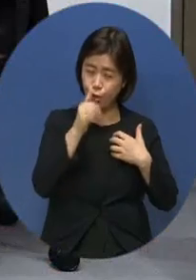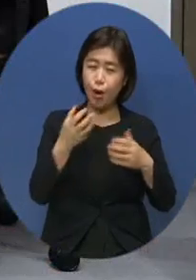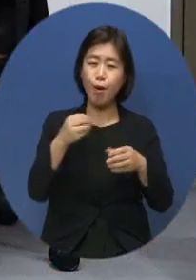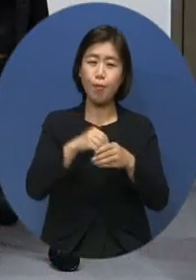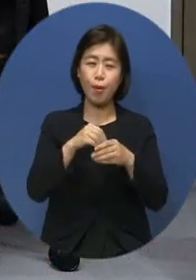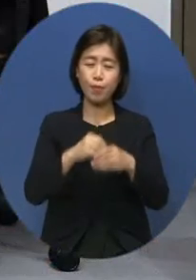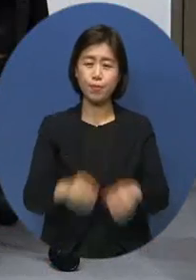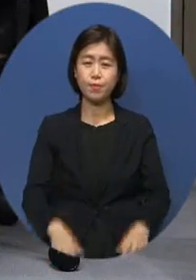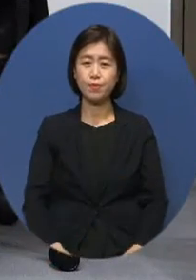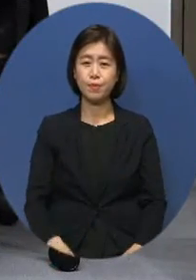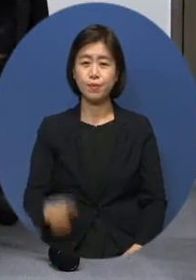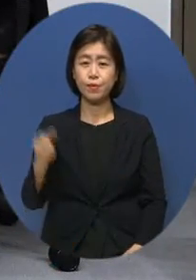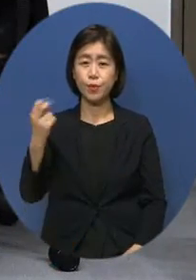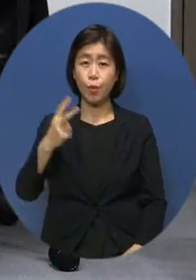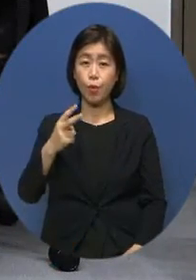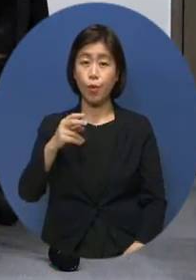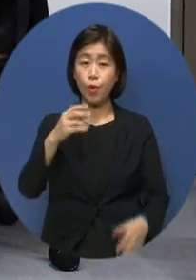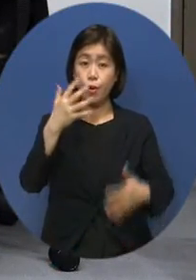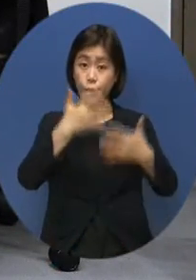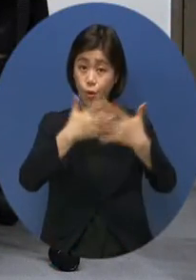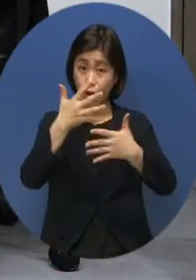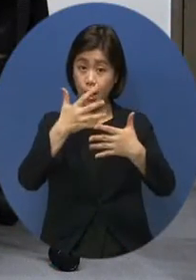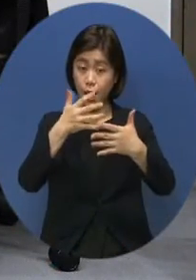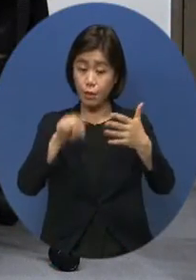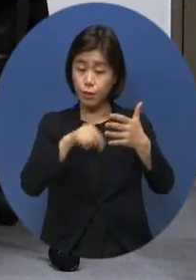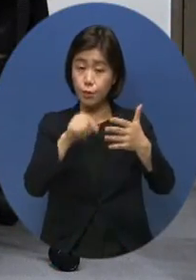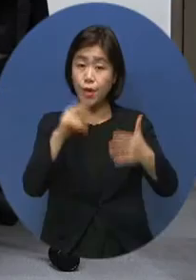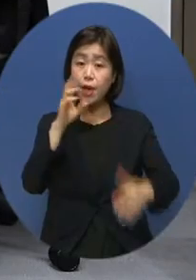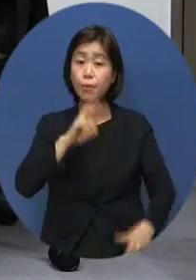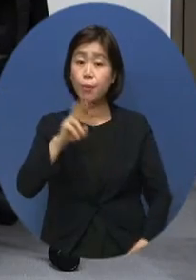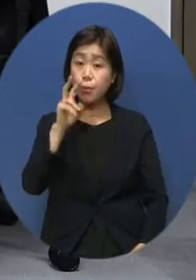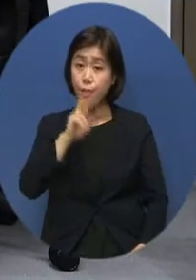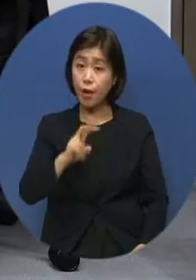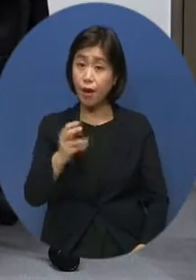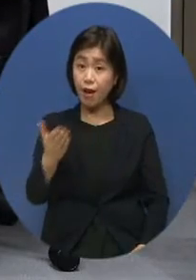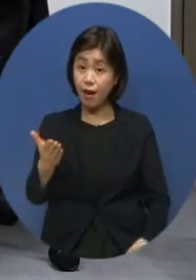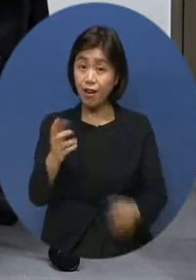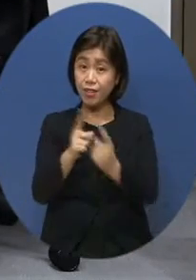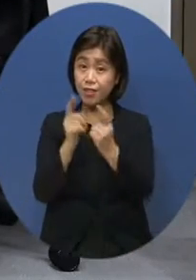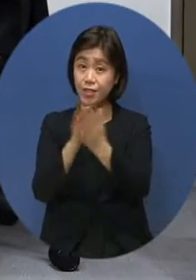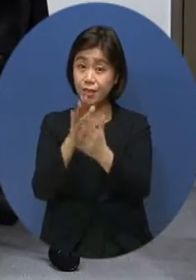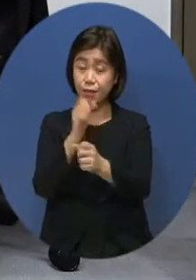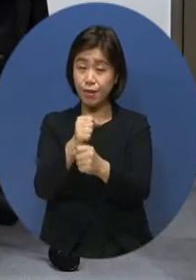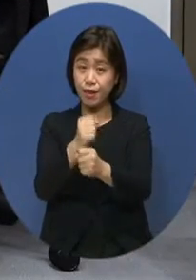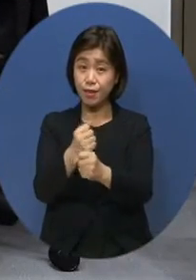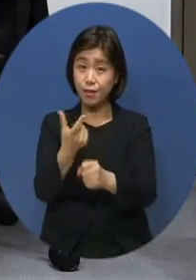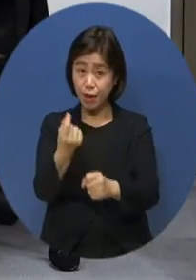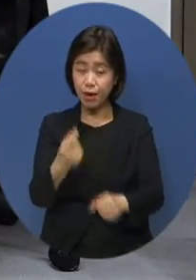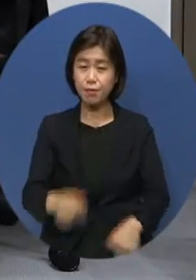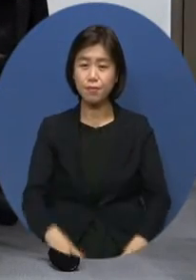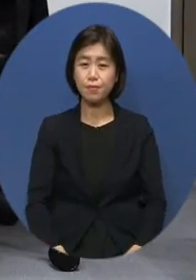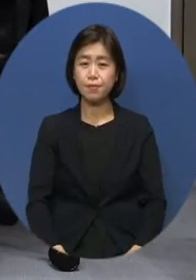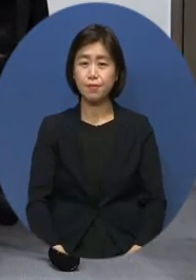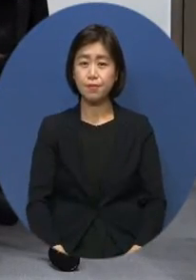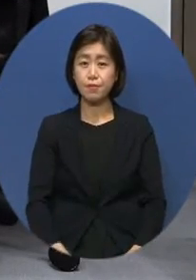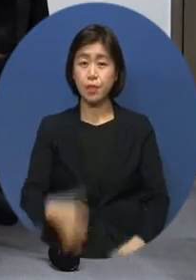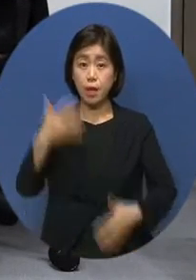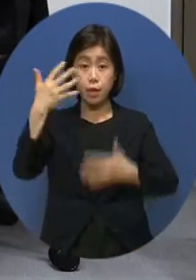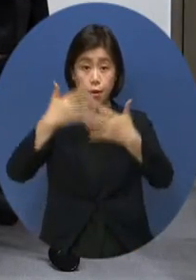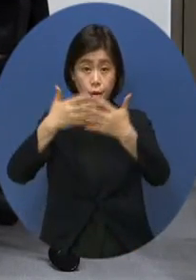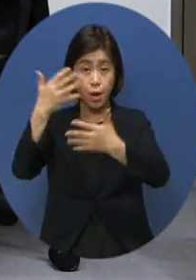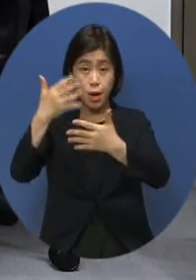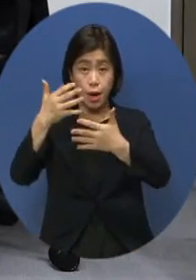영화 OST도 직접 만드신 걸로 제가 들었는데 네, 맞아요. 영화를 보고 나서 제가 계속 흥얼흥얼